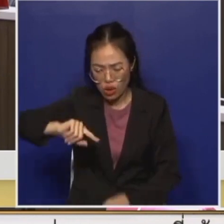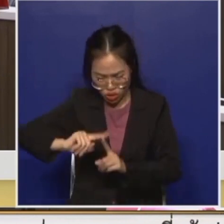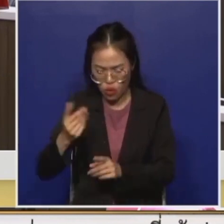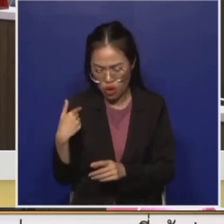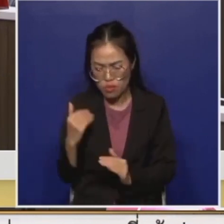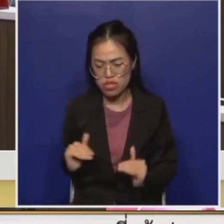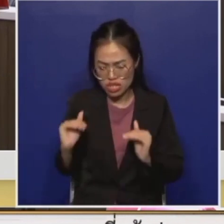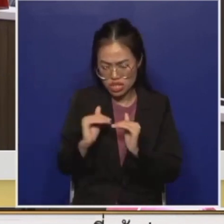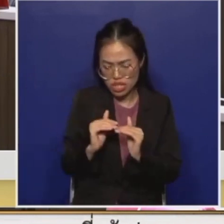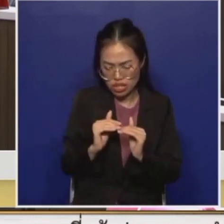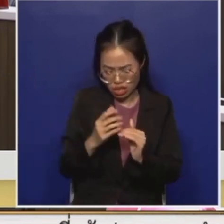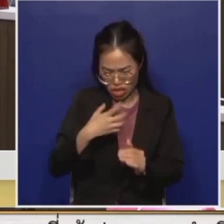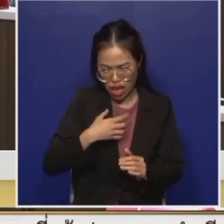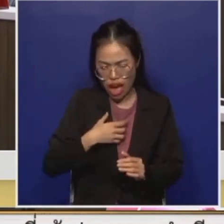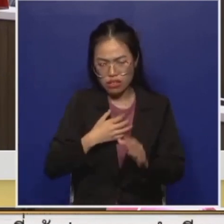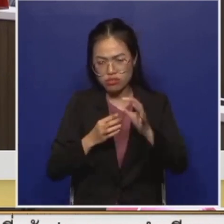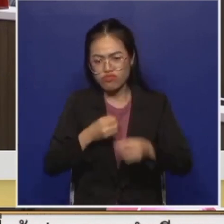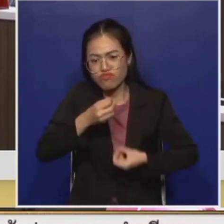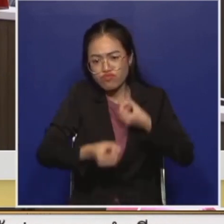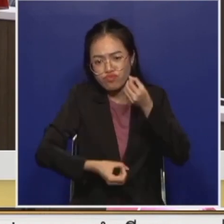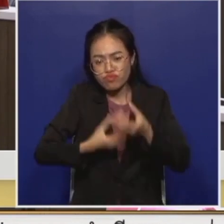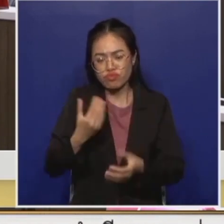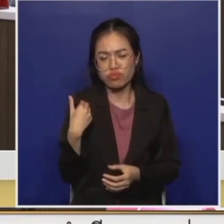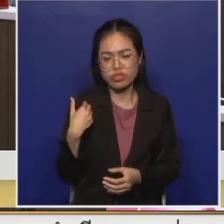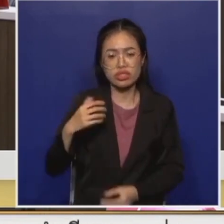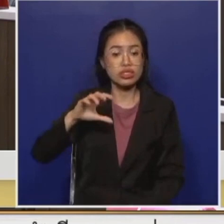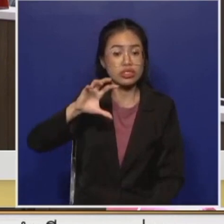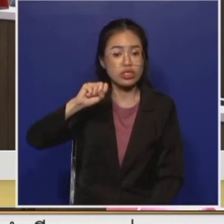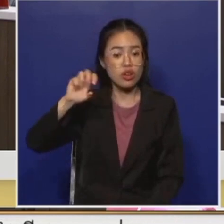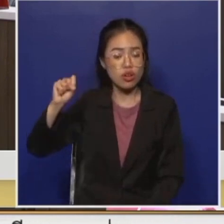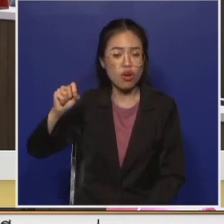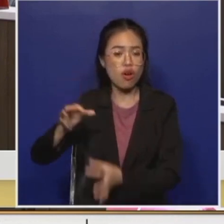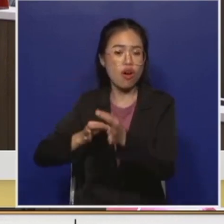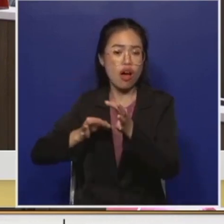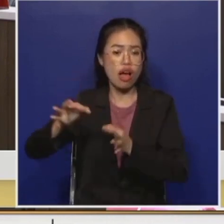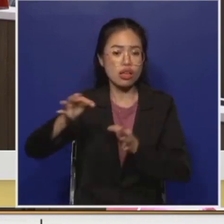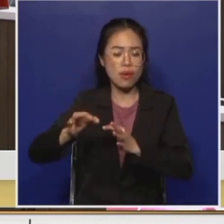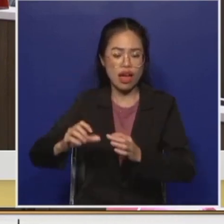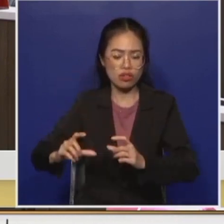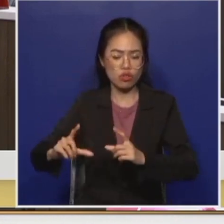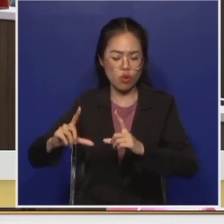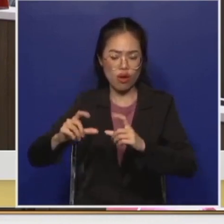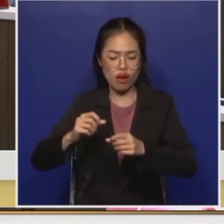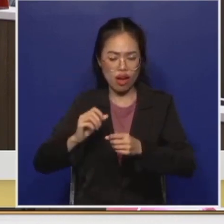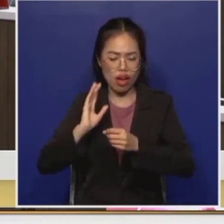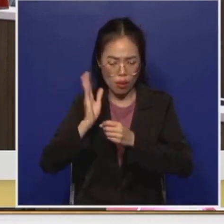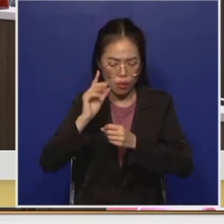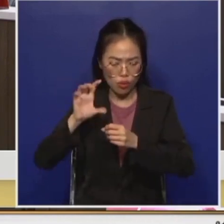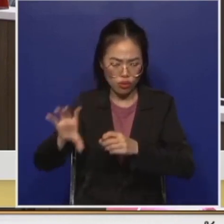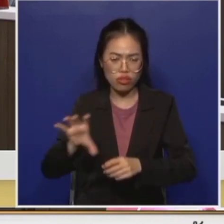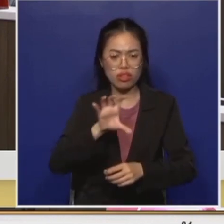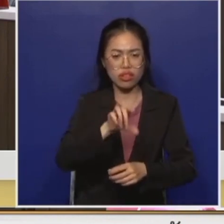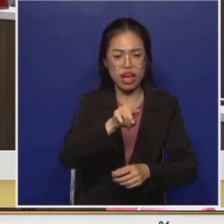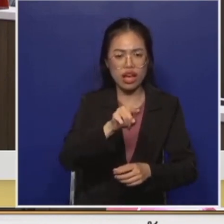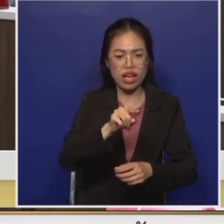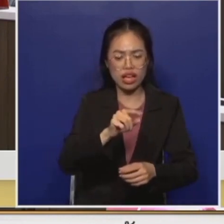สมาชิก th' นึงครับอพรปลายจนสื่อมัชนนำเอาคำพูดของท่านไปตั้งฉายาท่